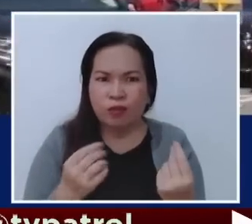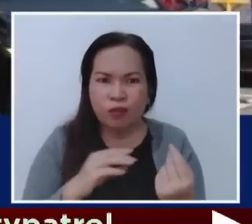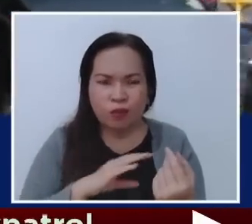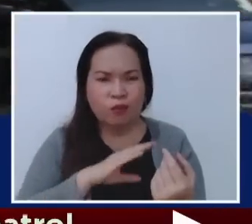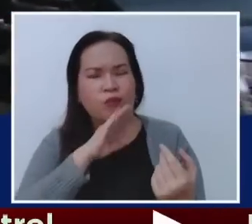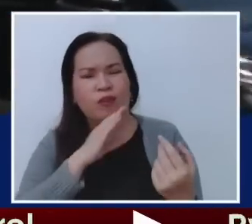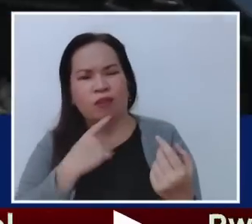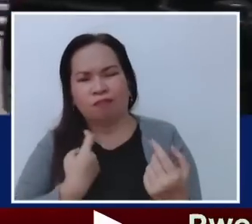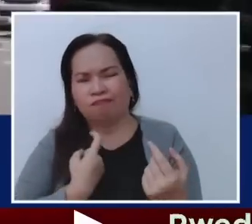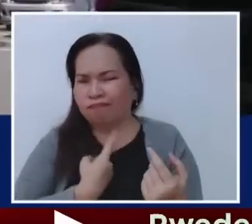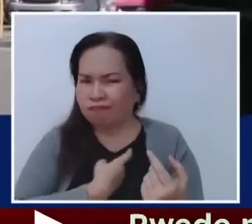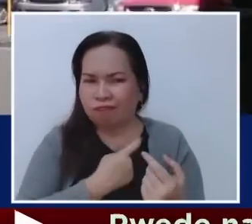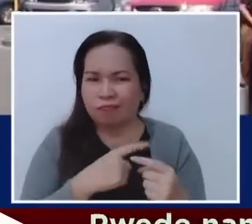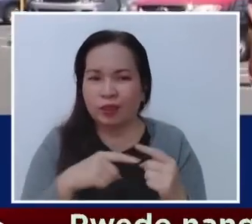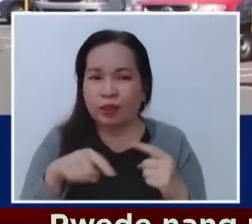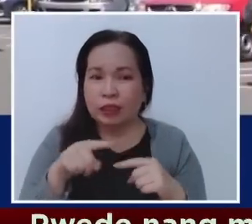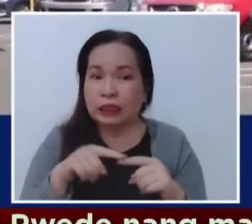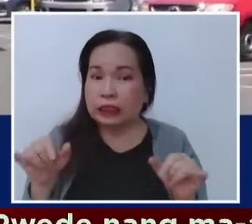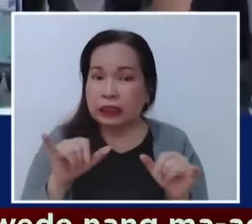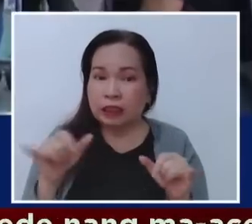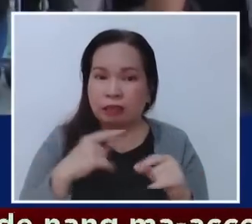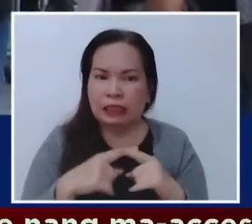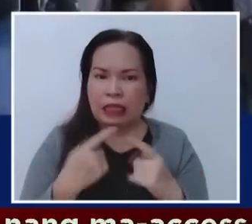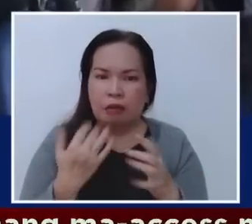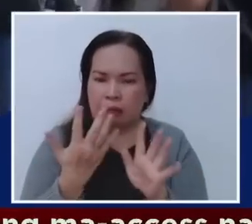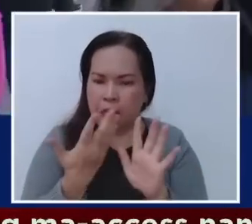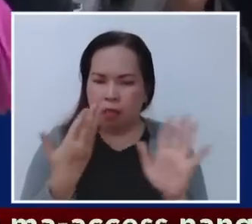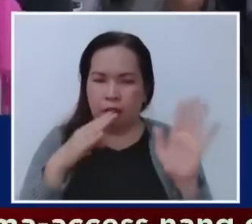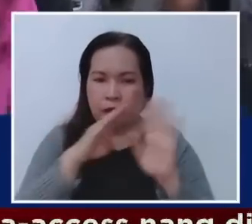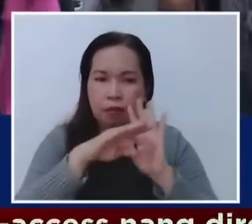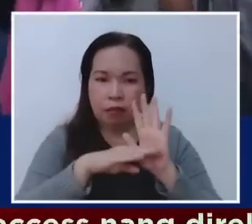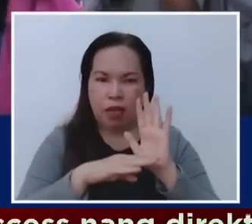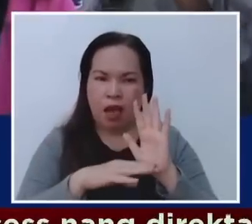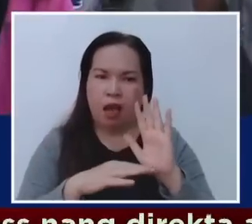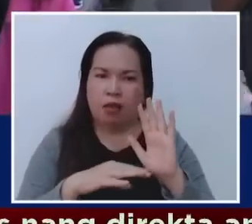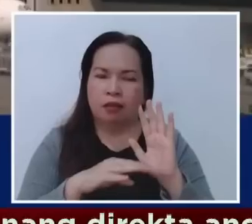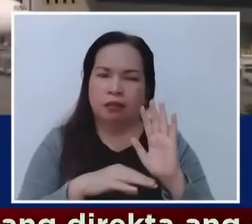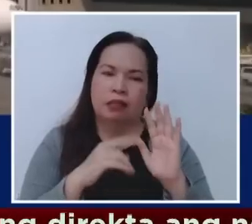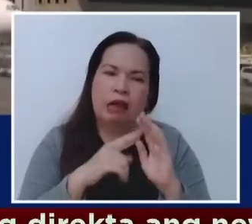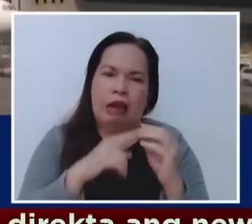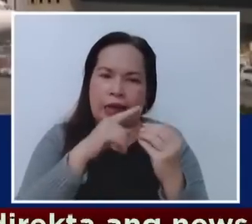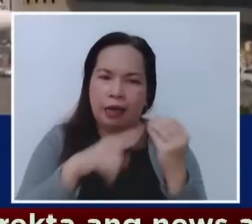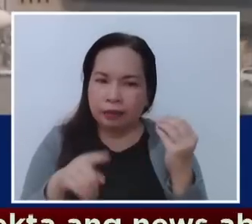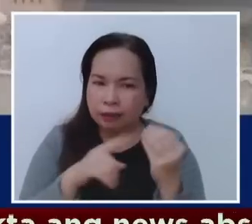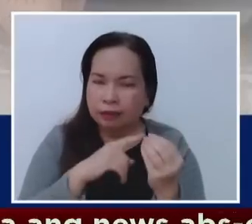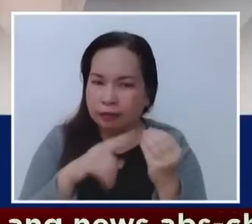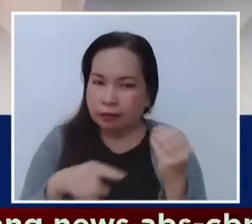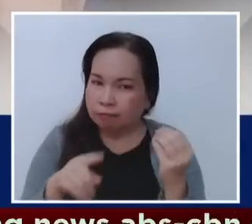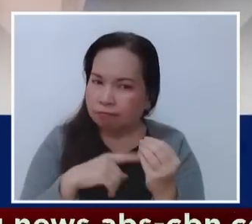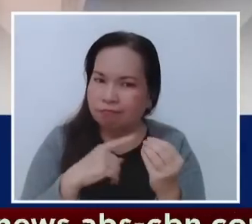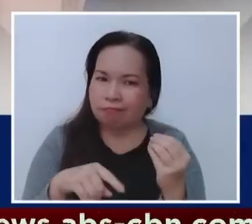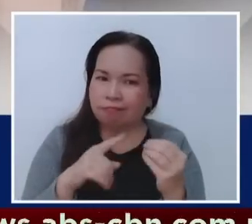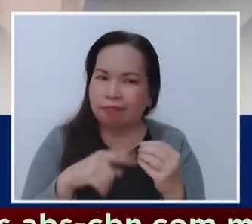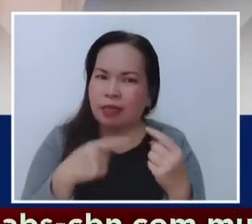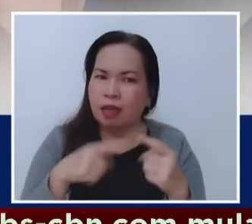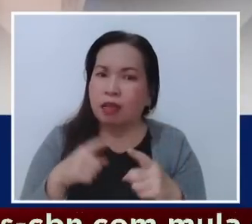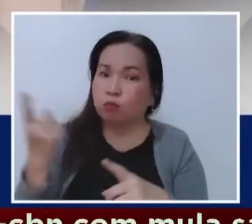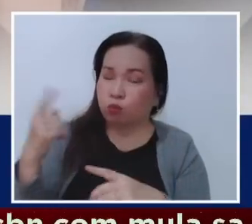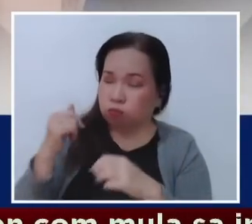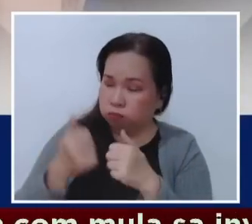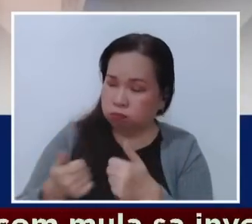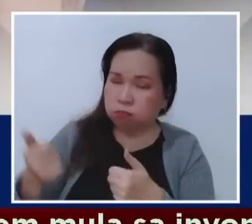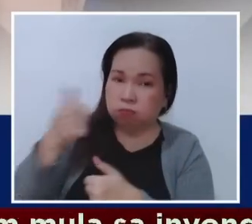flight ni Monica sa mga kamakailang mahabang listahan ng flights na nakakansela. Nauna nang humingi ng paumanhin ang